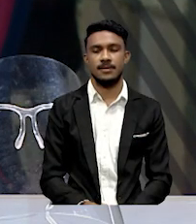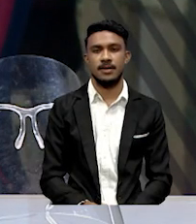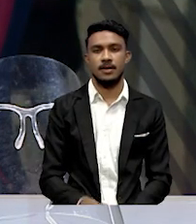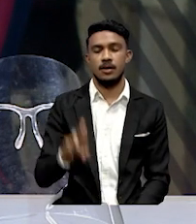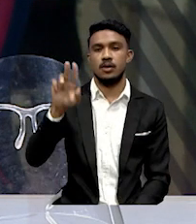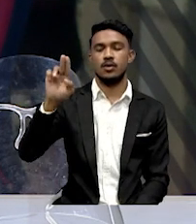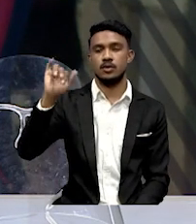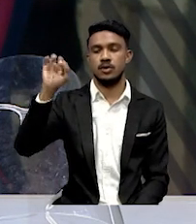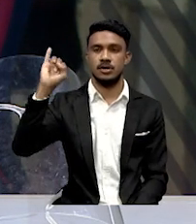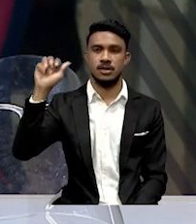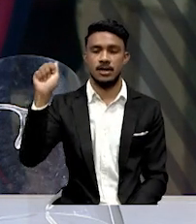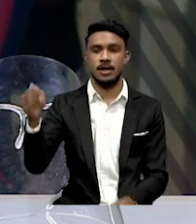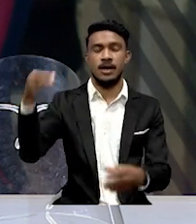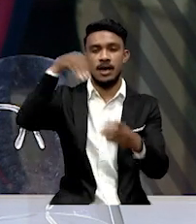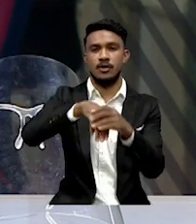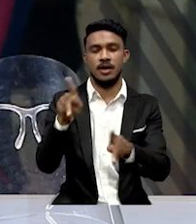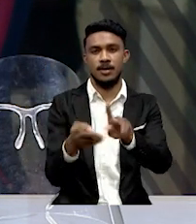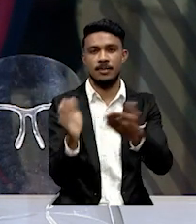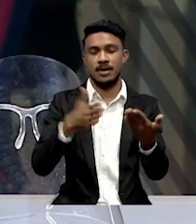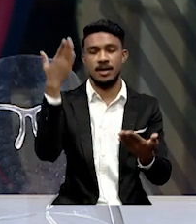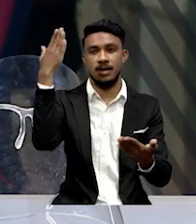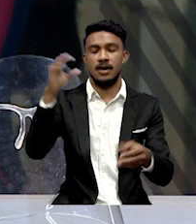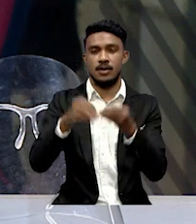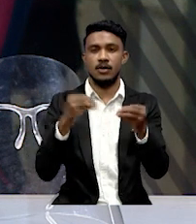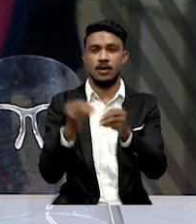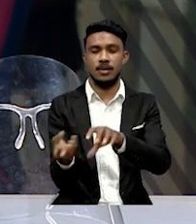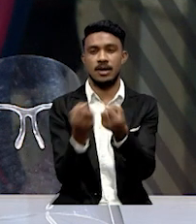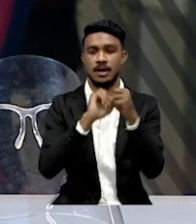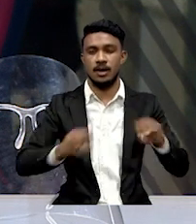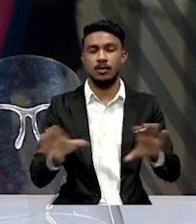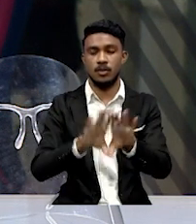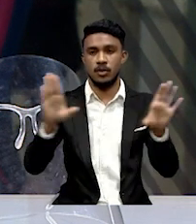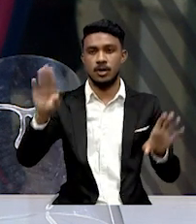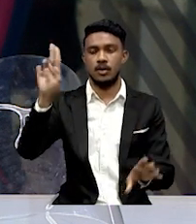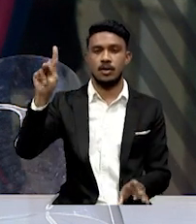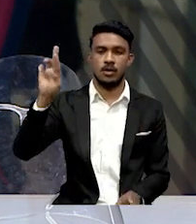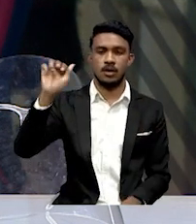Rusia cu soldatul sirene be mate o hire Kremlin admite că una bala combat în Ucraina.